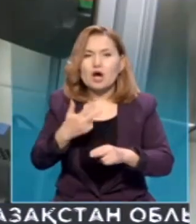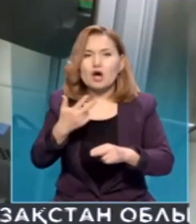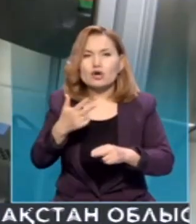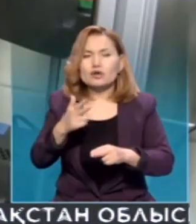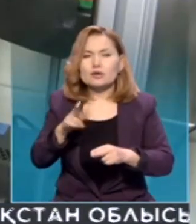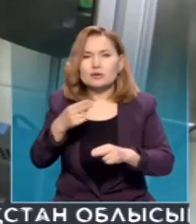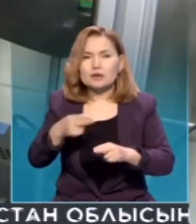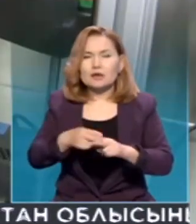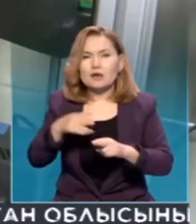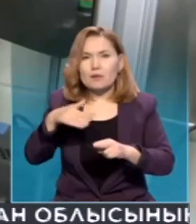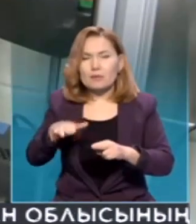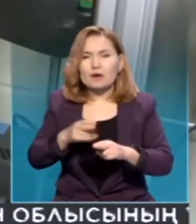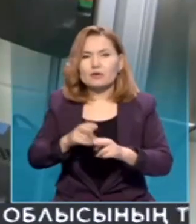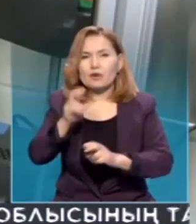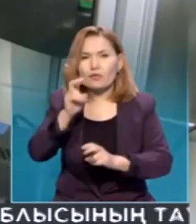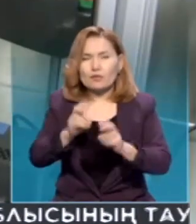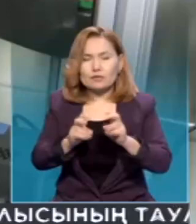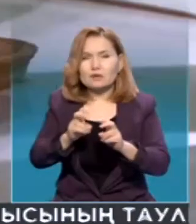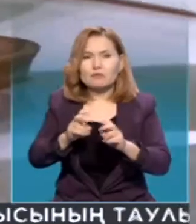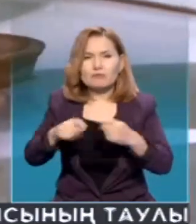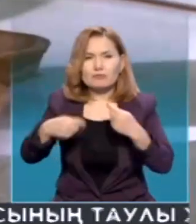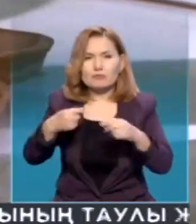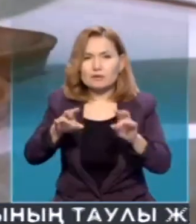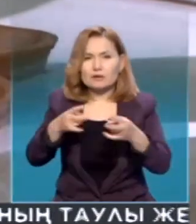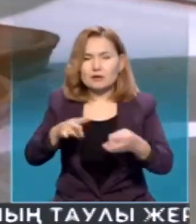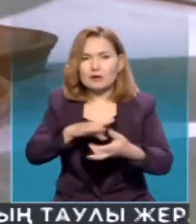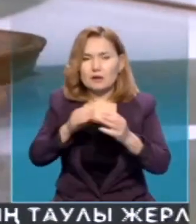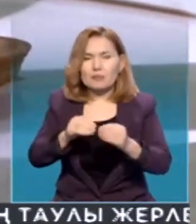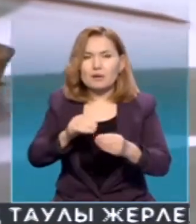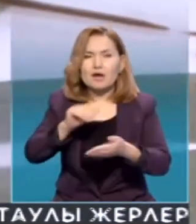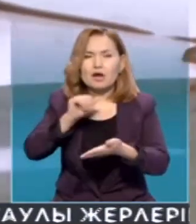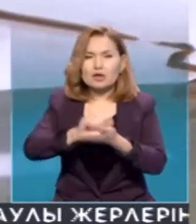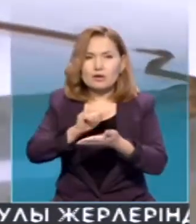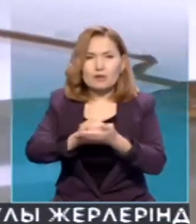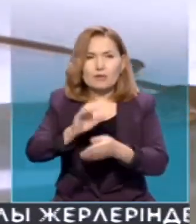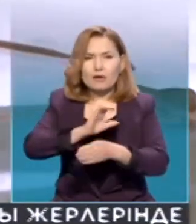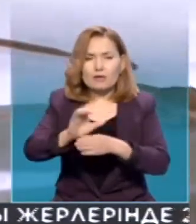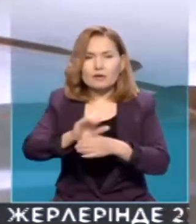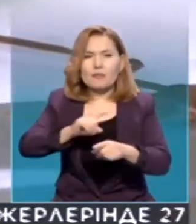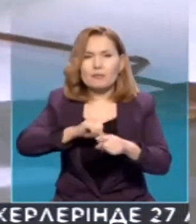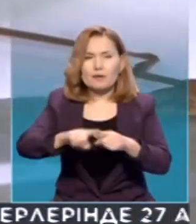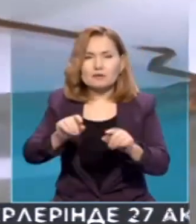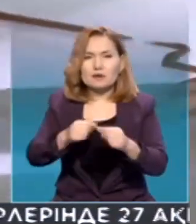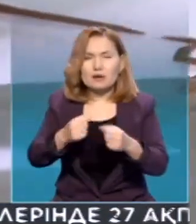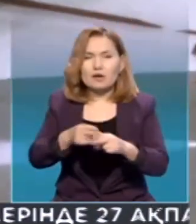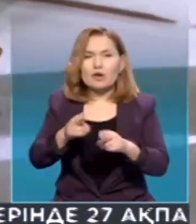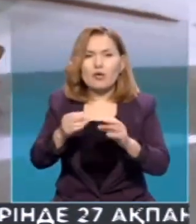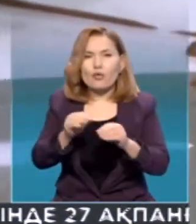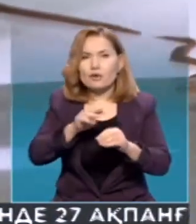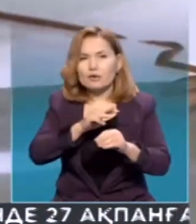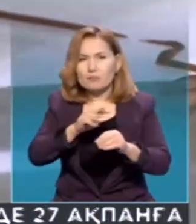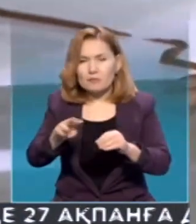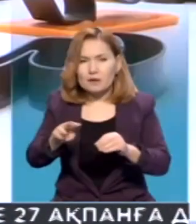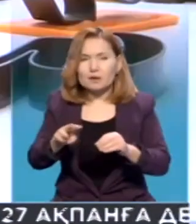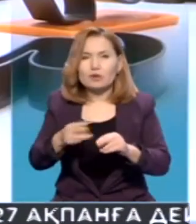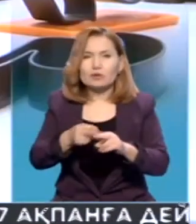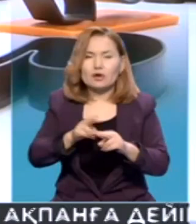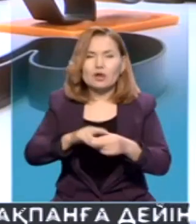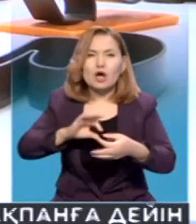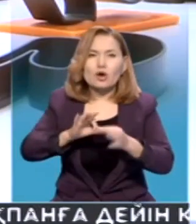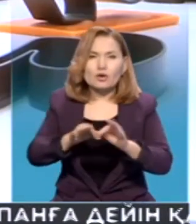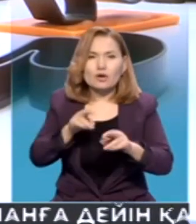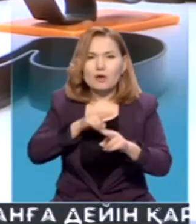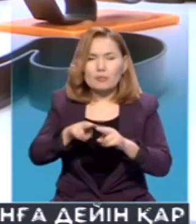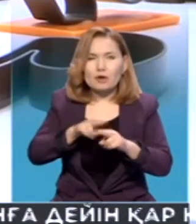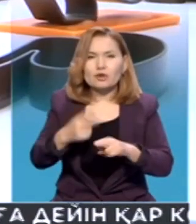қыруар жұмыс күшін, өндірістік шығынды қажет етпейді. Шоколадты басып шығару уақыты да жылдап. Кішігірім кәмпитті 10 минутта, ірі көлемдегі күрделірек